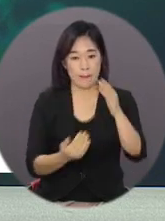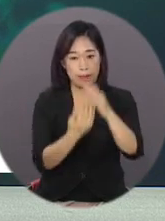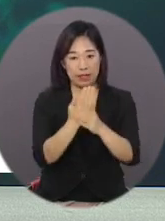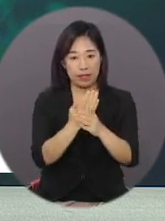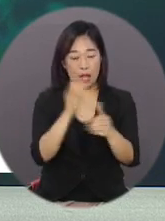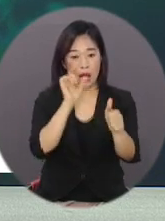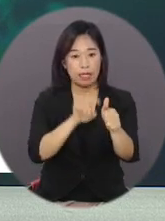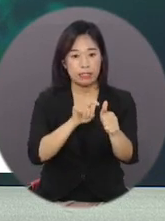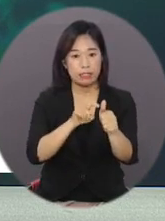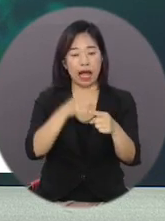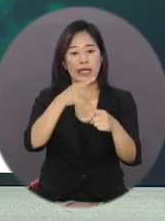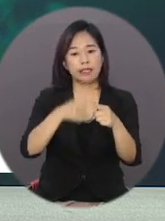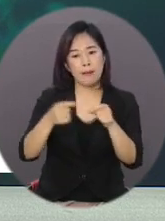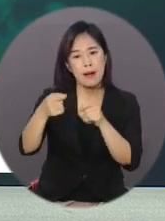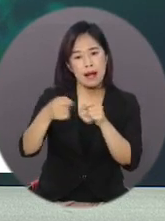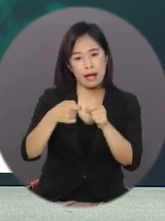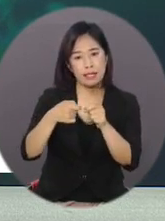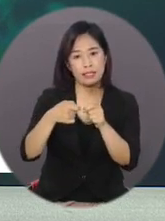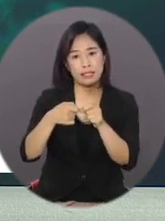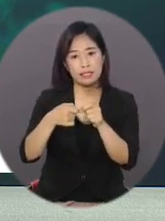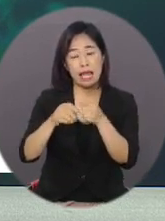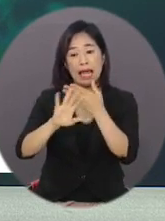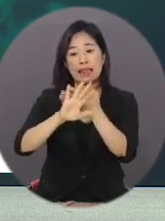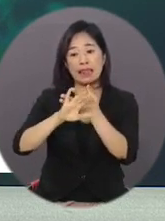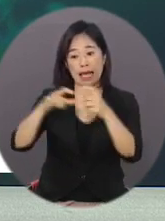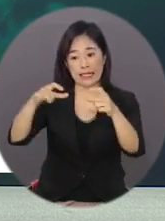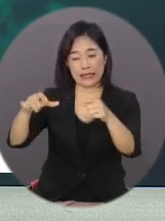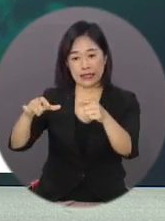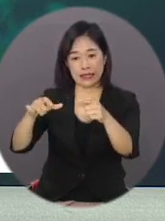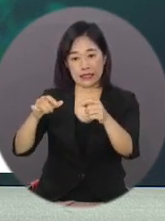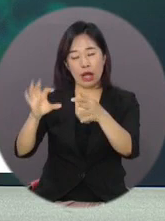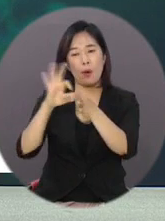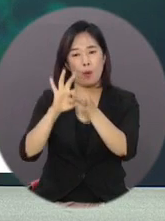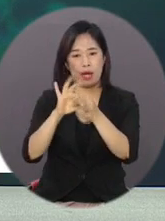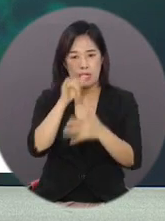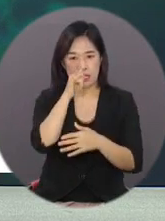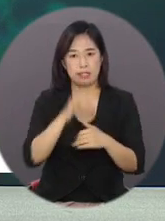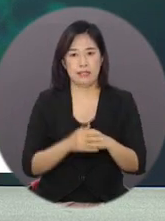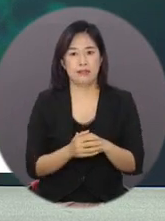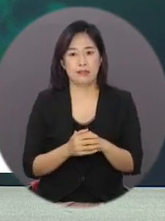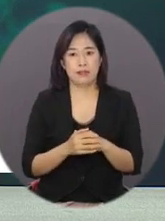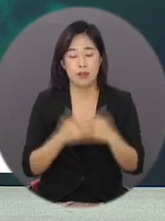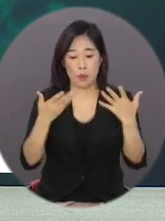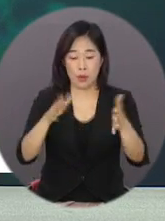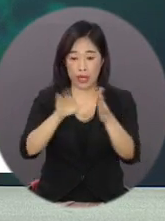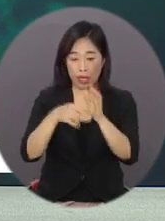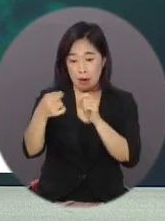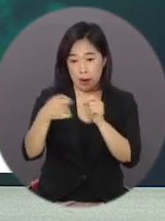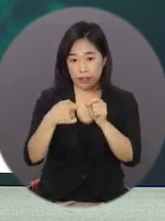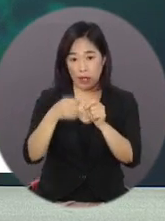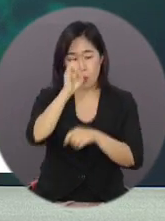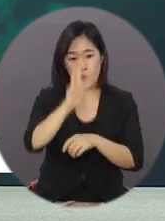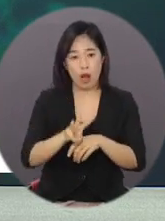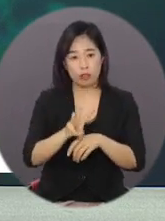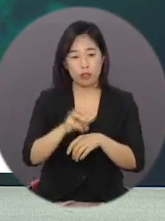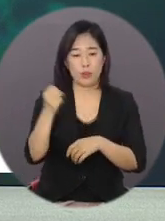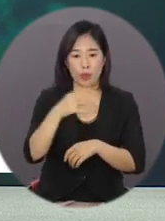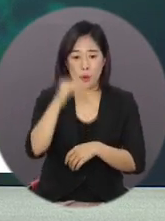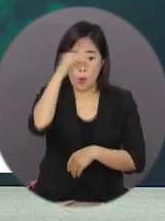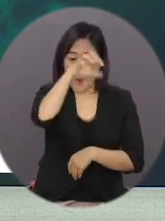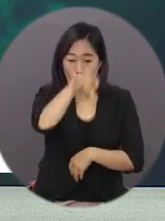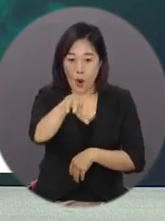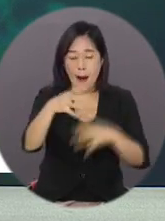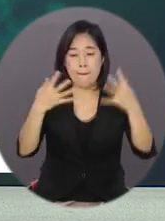발생한 확진자의 절반 가까이는 타시도와 관련돼 있는데요. 휴가철을 앞두고 광주는 물론이고 관광지가